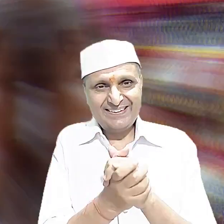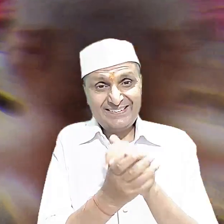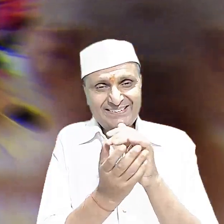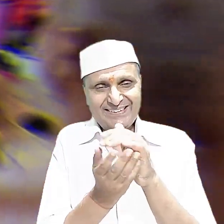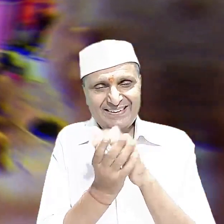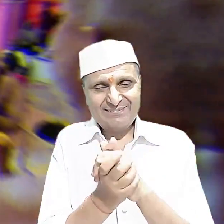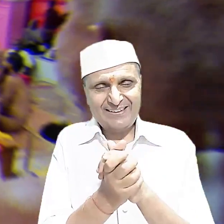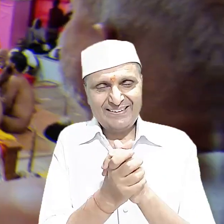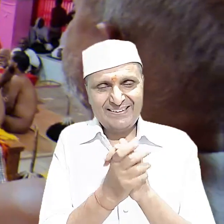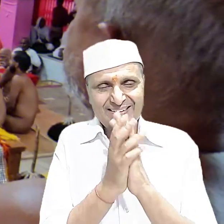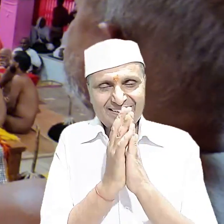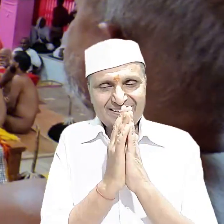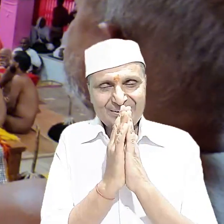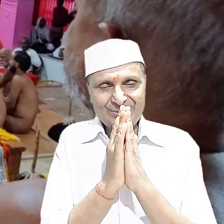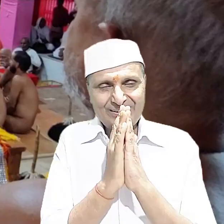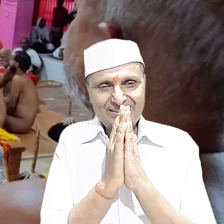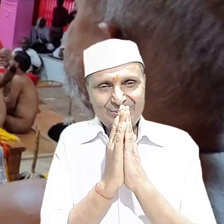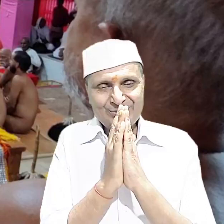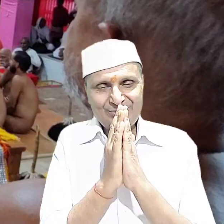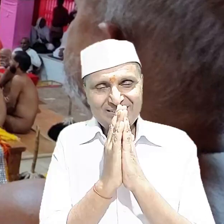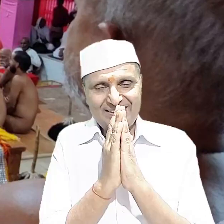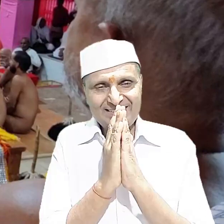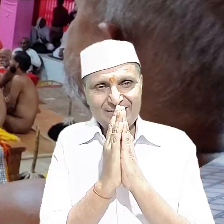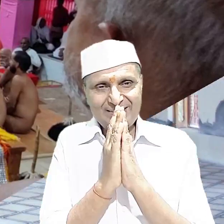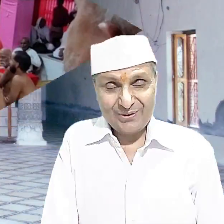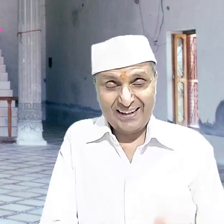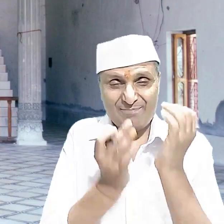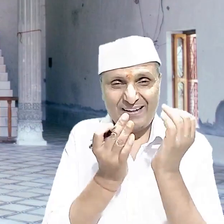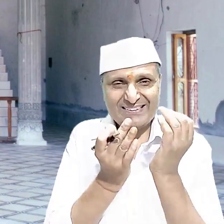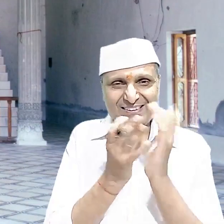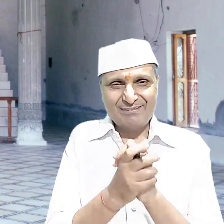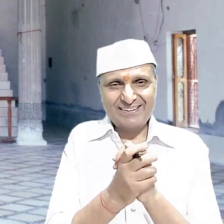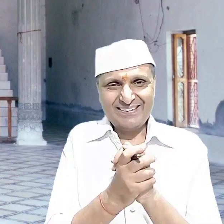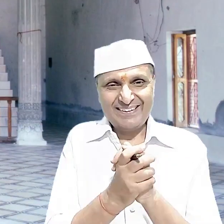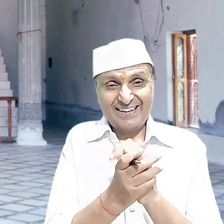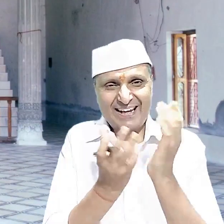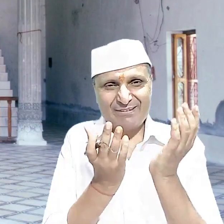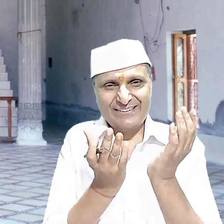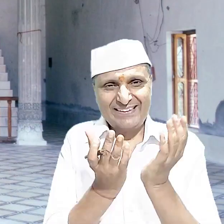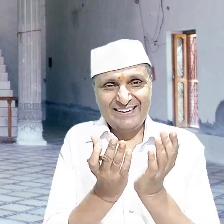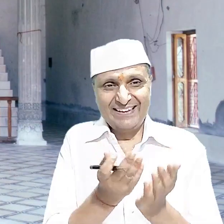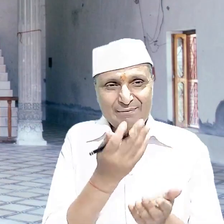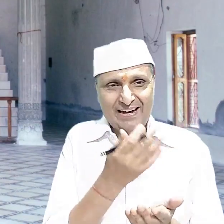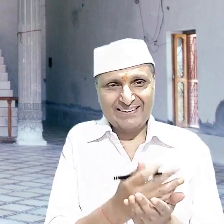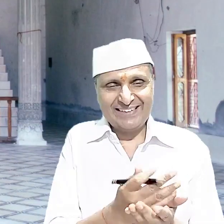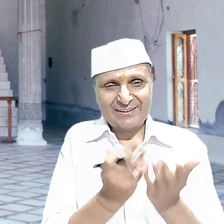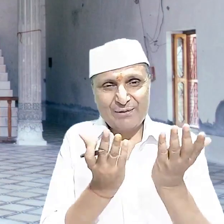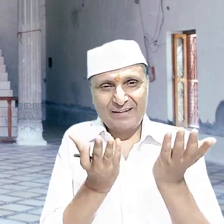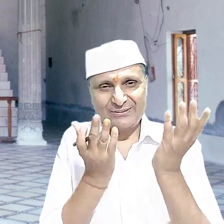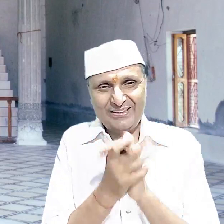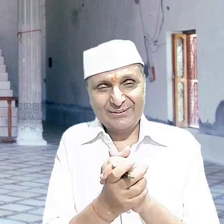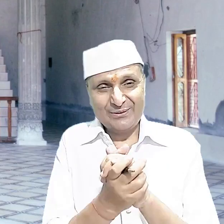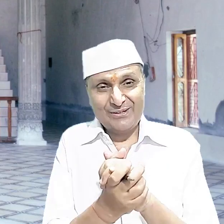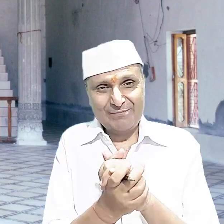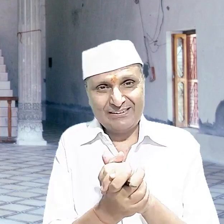थी। दृश्य देखने वाले थे गदगद हो गए जो उस समय शिखर जी में थे। और कल है 5 दिसंबर, अरे क्या बता दी, जब आज 4 है तो कल